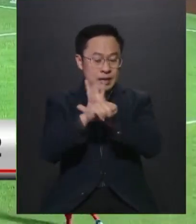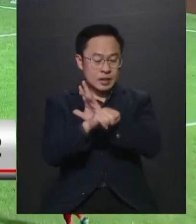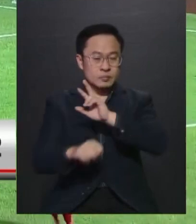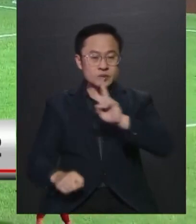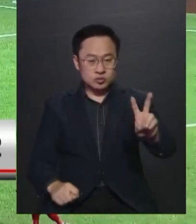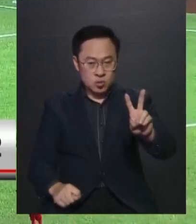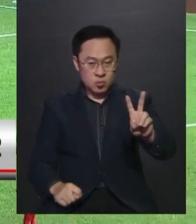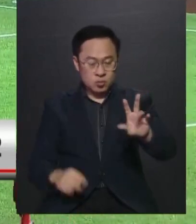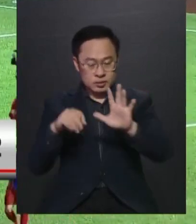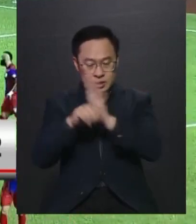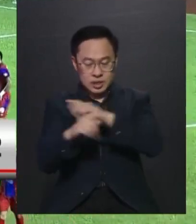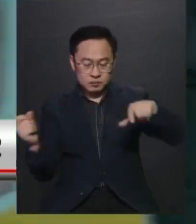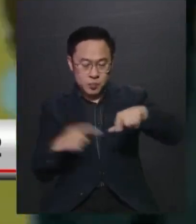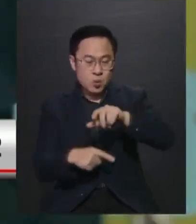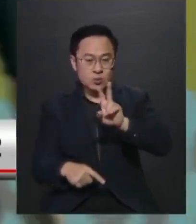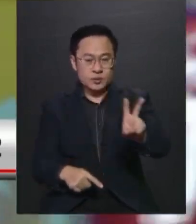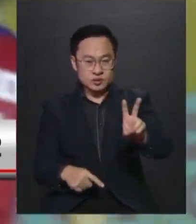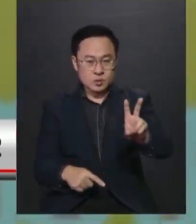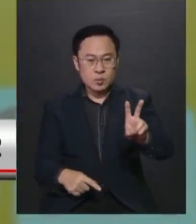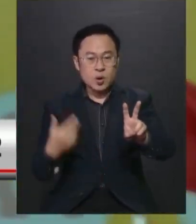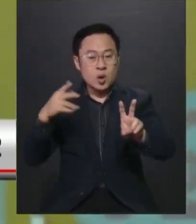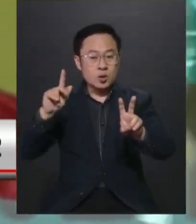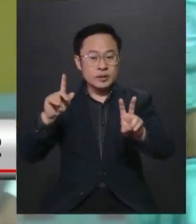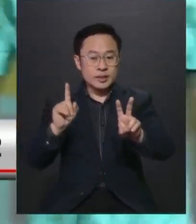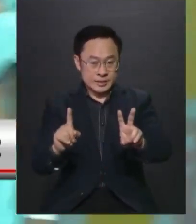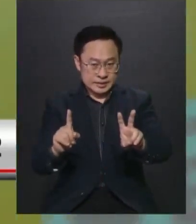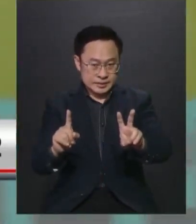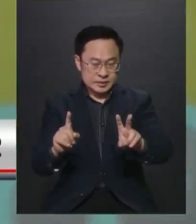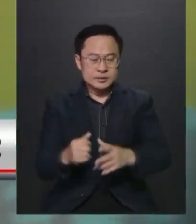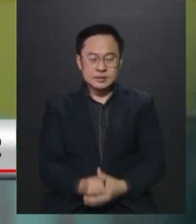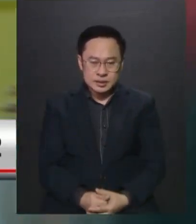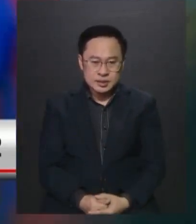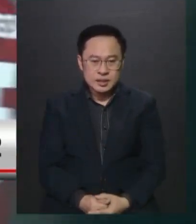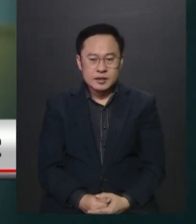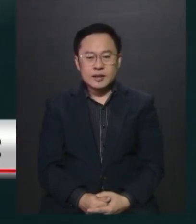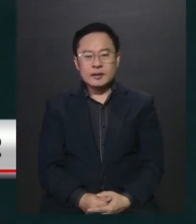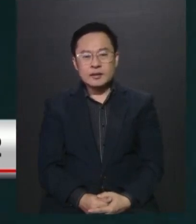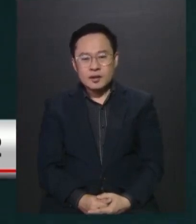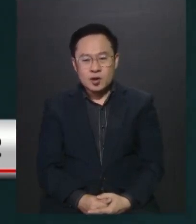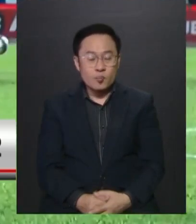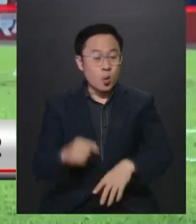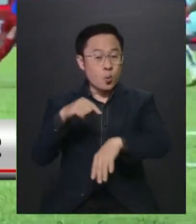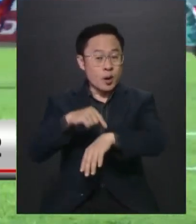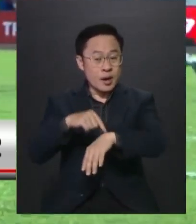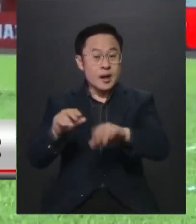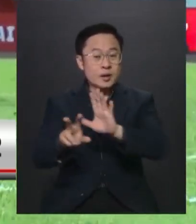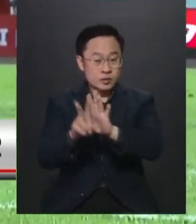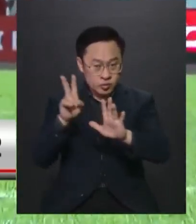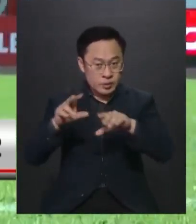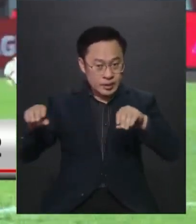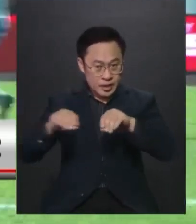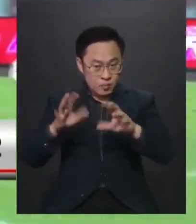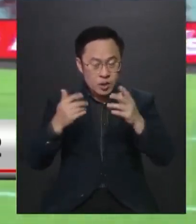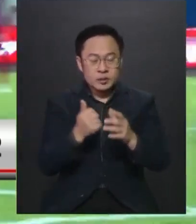อัดลูกนี้เข้าไปครับเป็นประตูขึ้นนำ2ต่อ1อีกครั้งนะครับเกมนี้มาสนุกในช่วงครึ่งเวลาหลังเลยครับครึ่ง